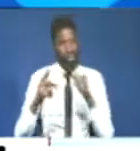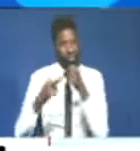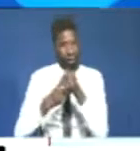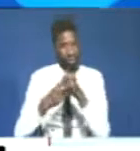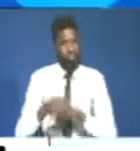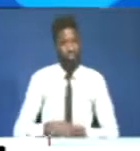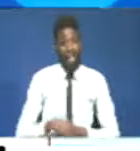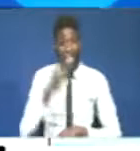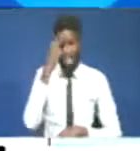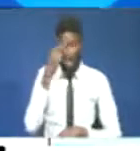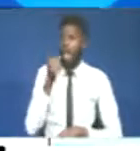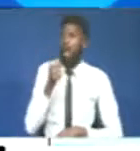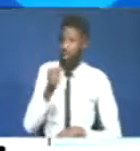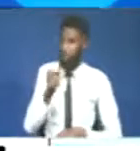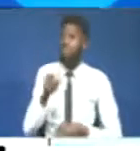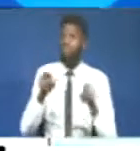kati yao wamefariki